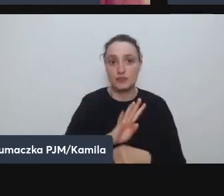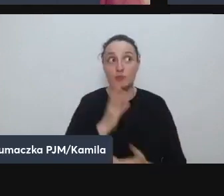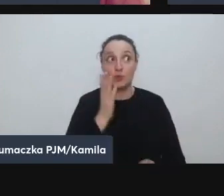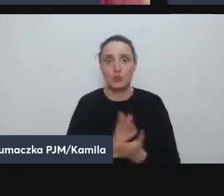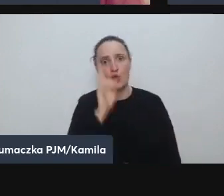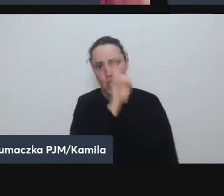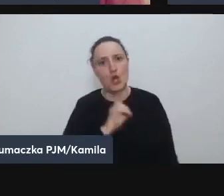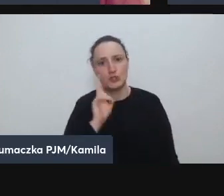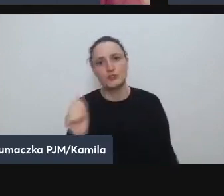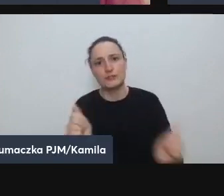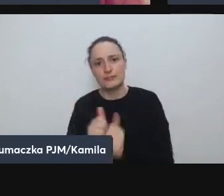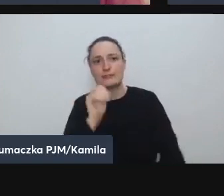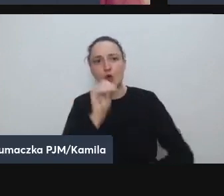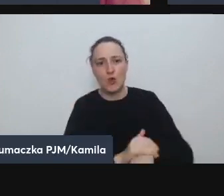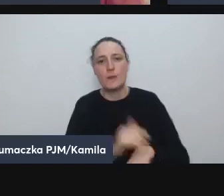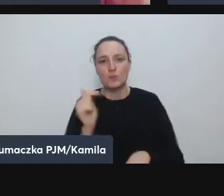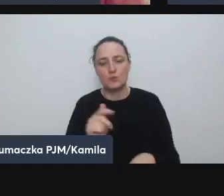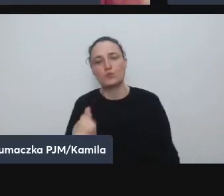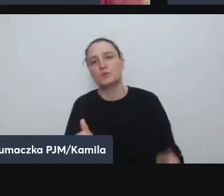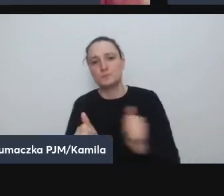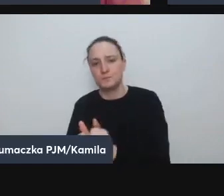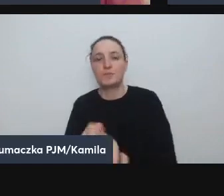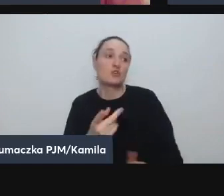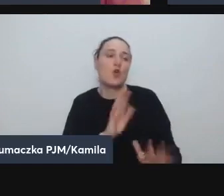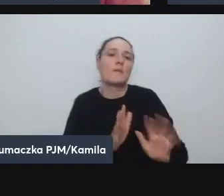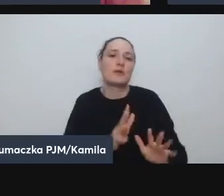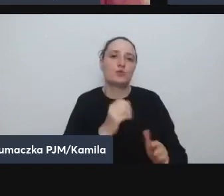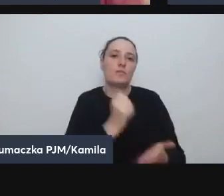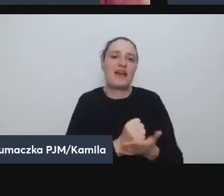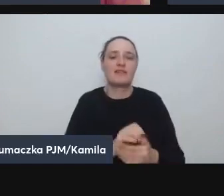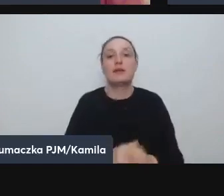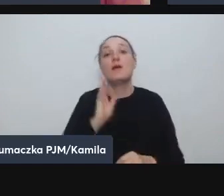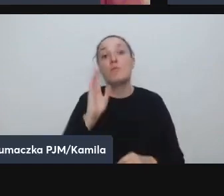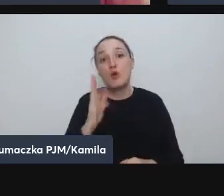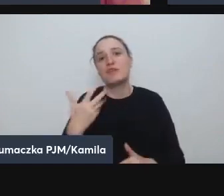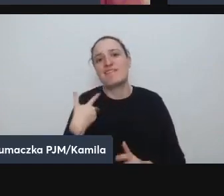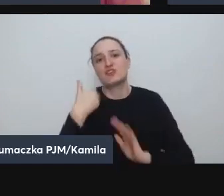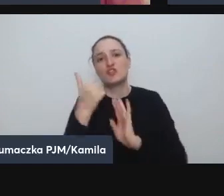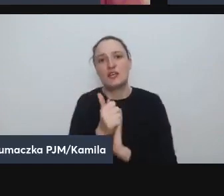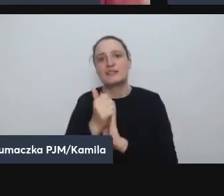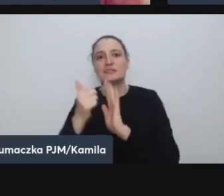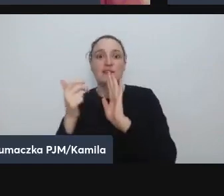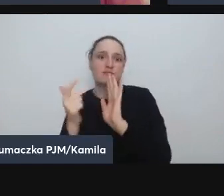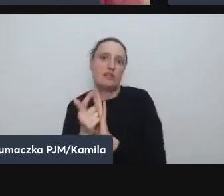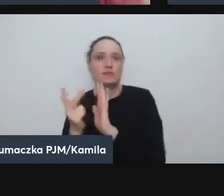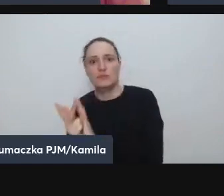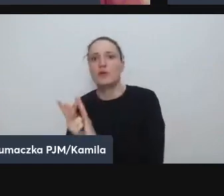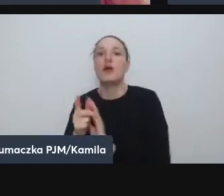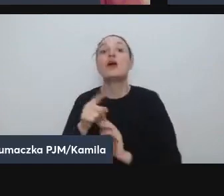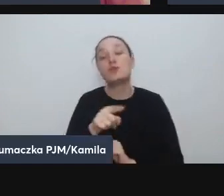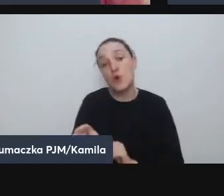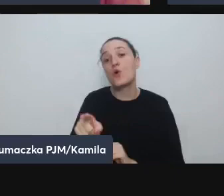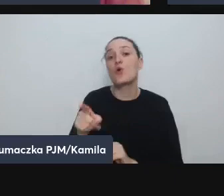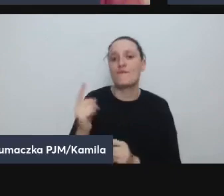być zgoda i tak dalej, czy opiekuna prawnego. Potem jak są ci tam 16-18, to też im mówię, że tutaj jest taka i